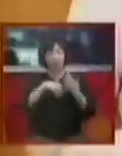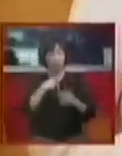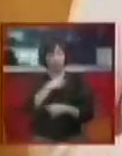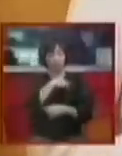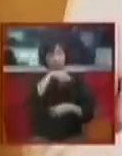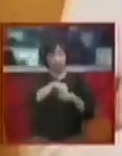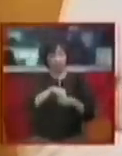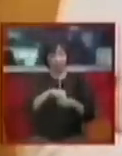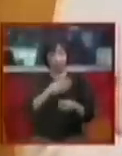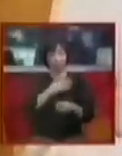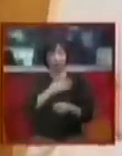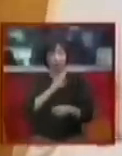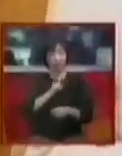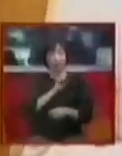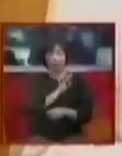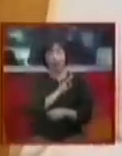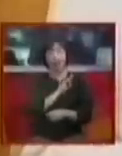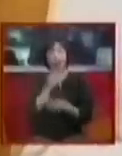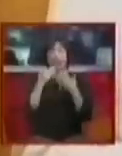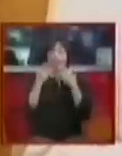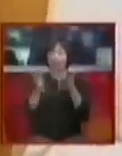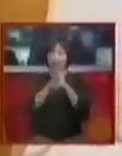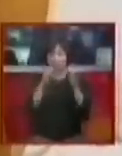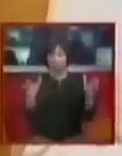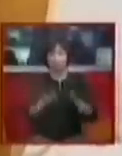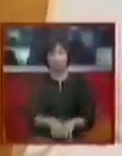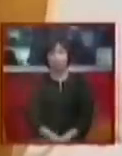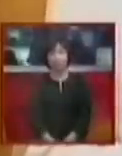kabinete, maraming maraming salamat.